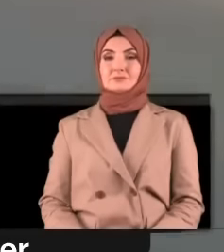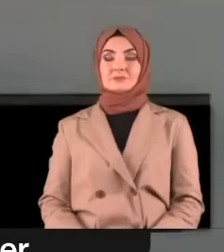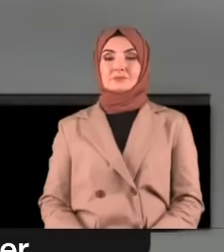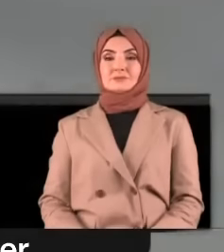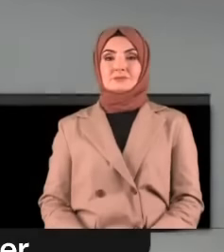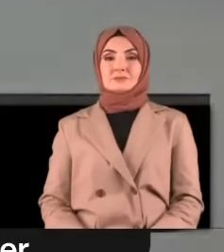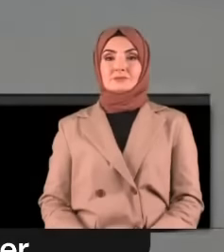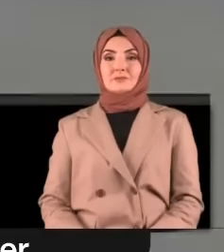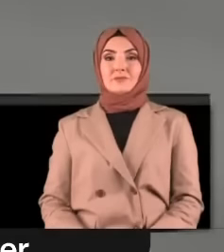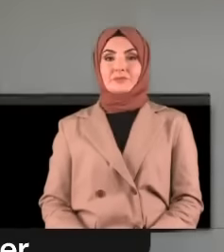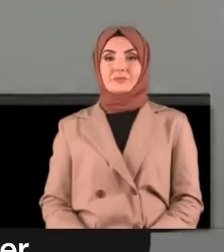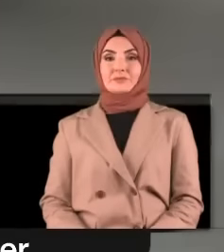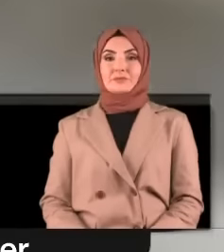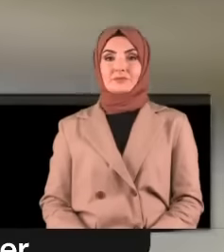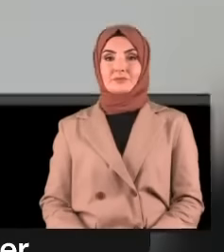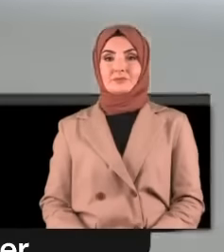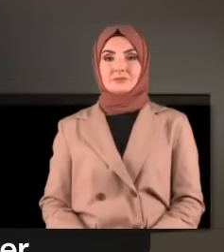Koş.